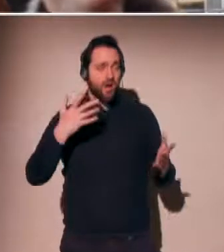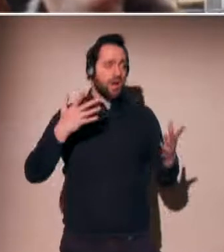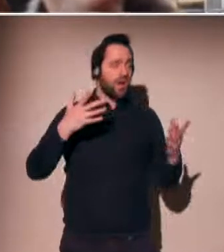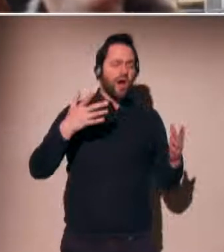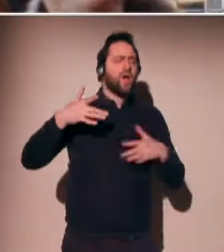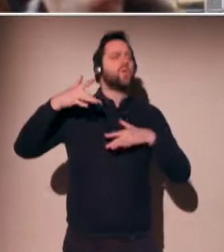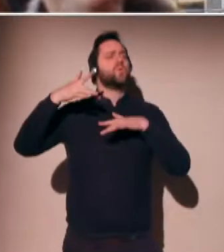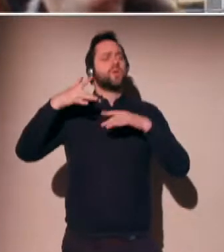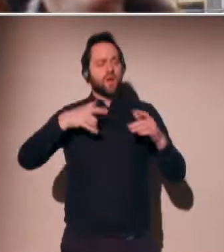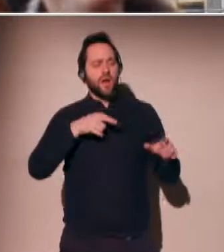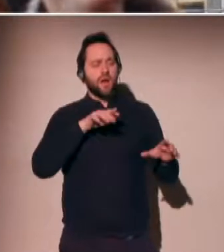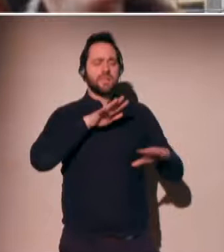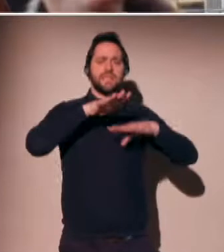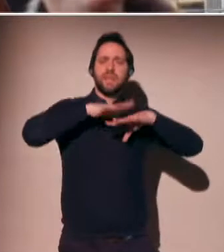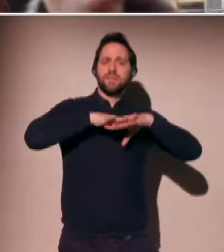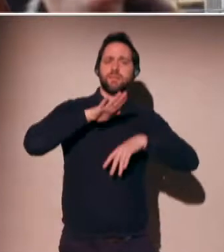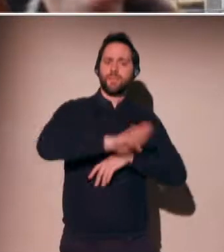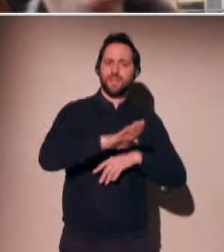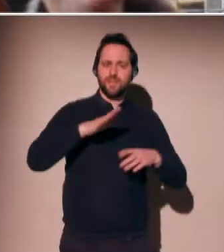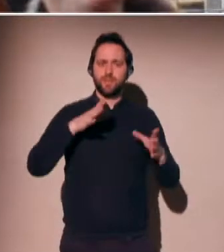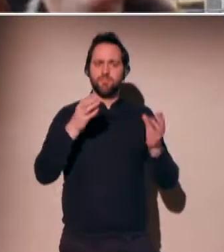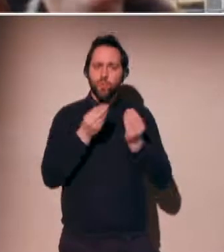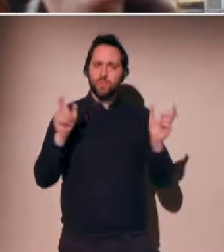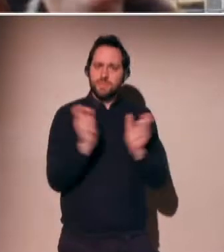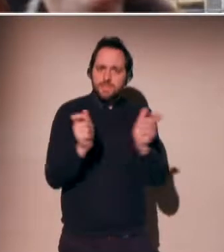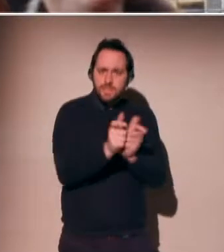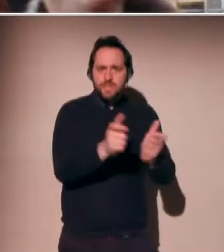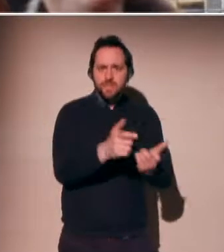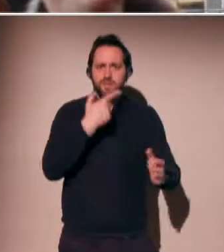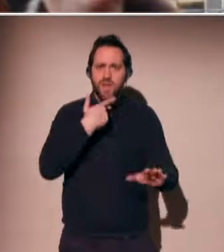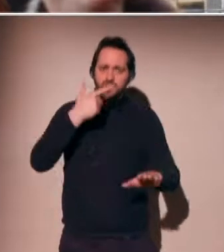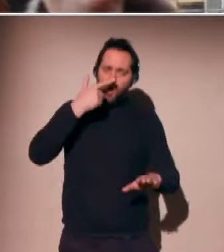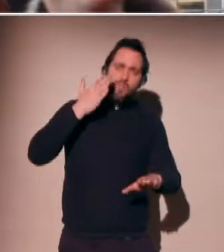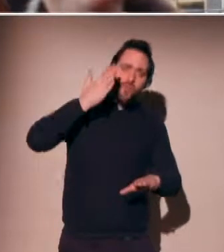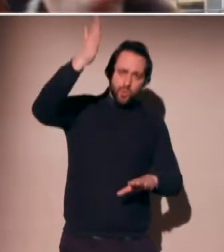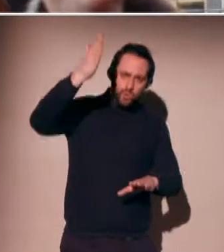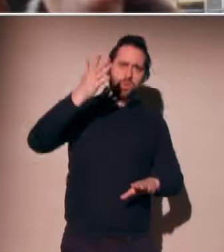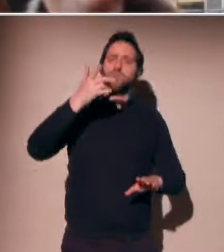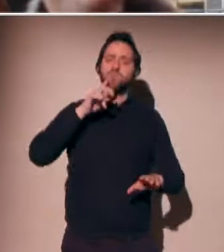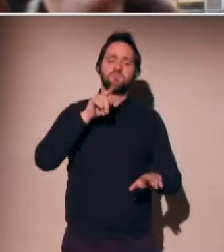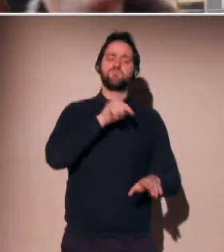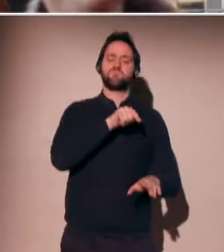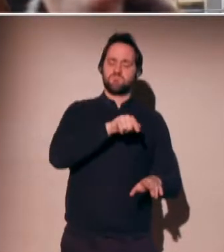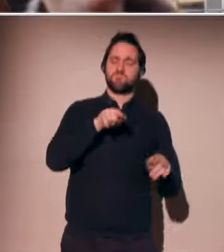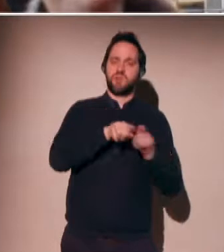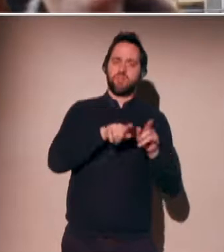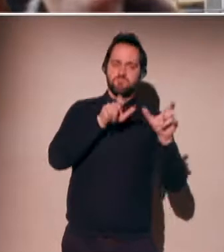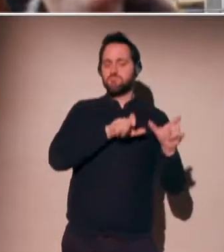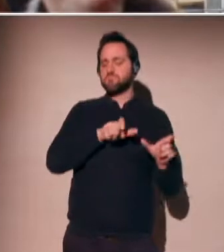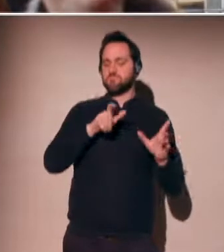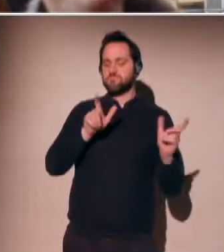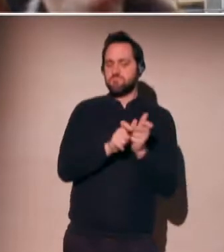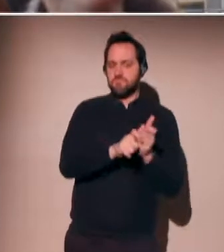imaginez ce que ça fait. Imaginez toutes les données que l'on peut tirer des bases de données historiques